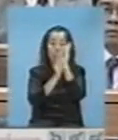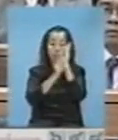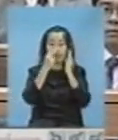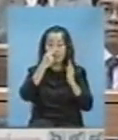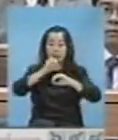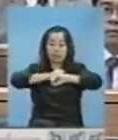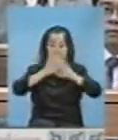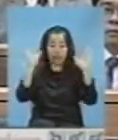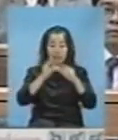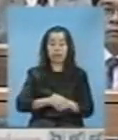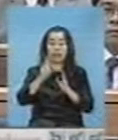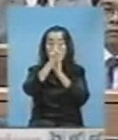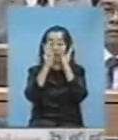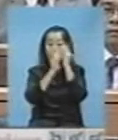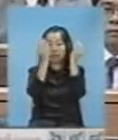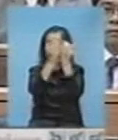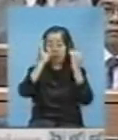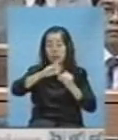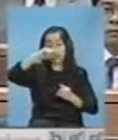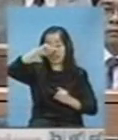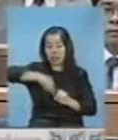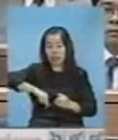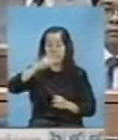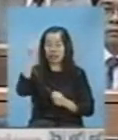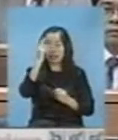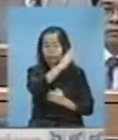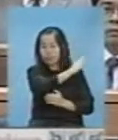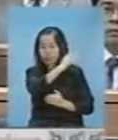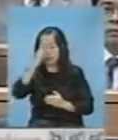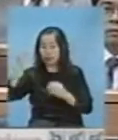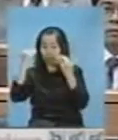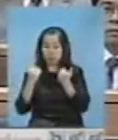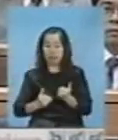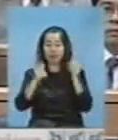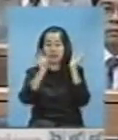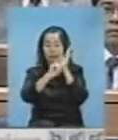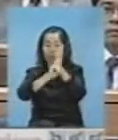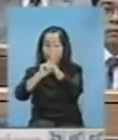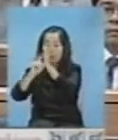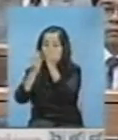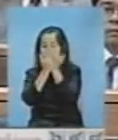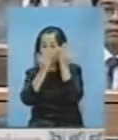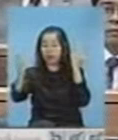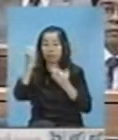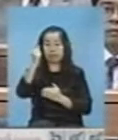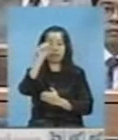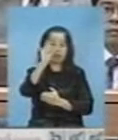นว่ารัฐธรรมนูญของประเทศไทยใช้มาจนถึงฉบับปัจจุบันเป็นฉบับที่